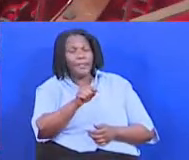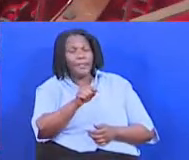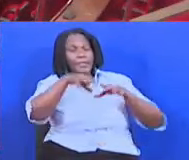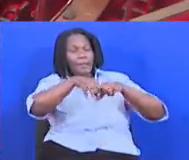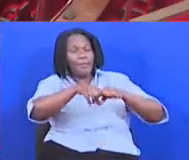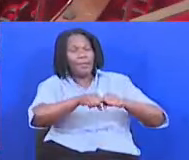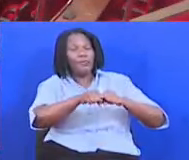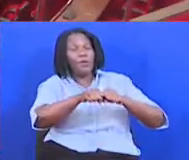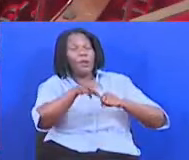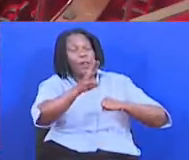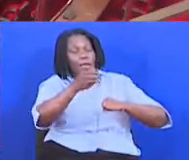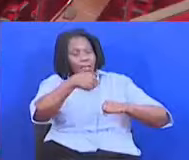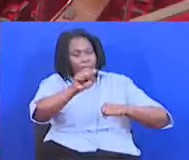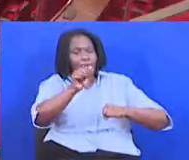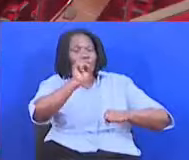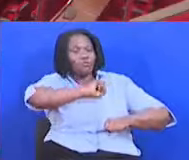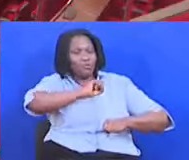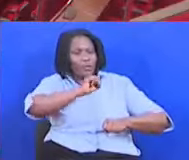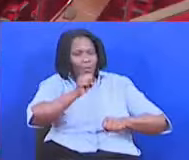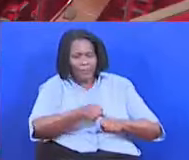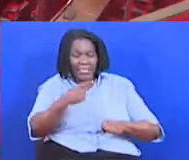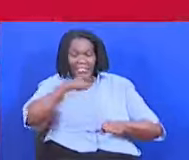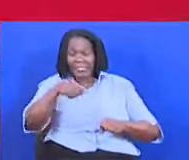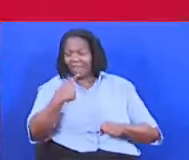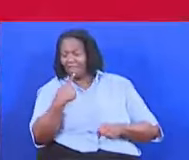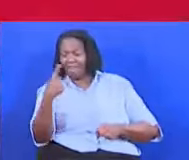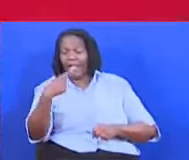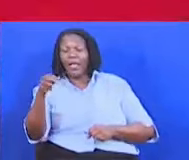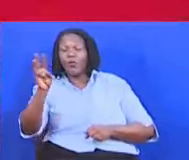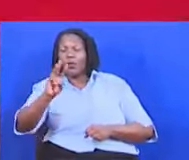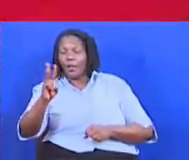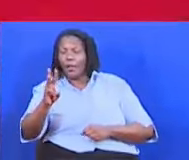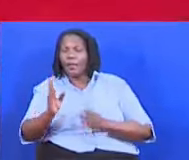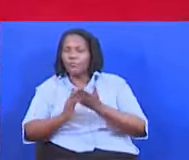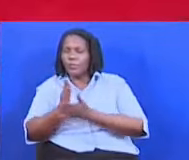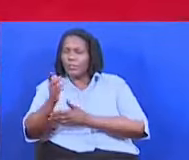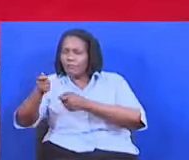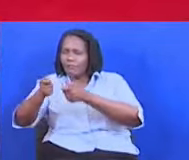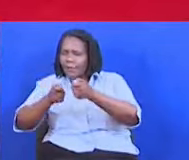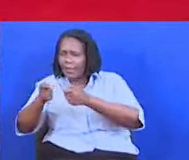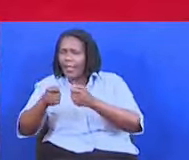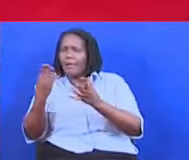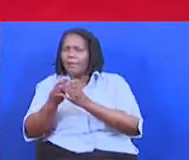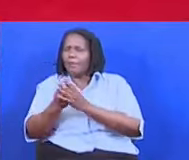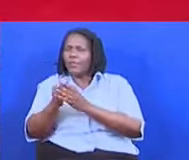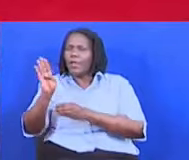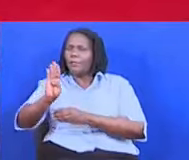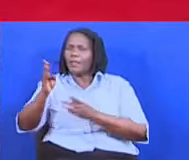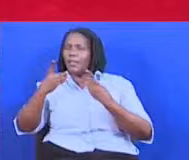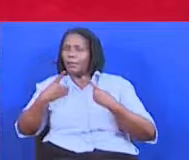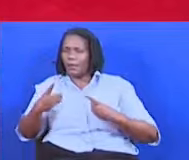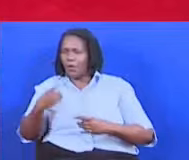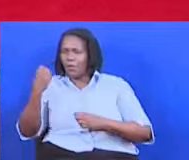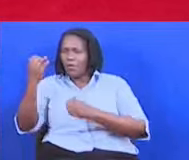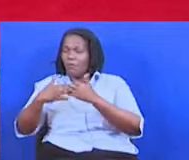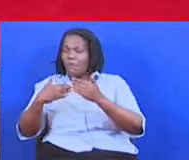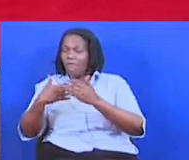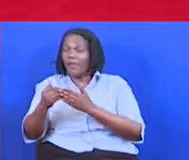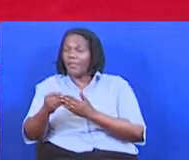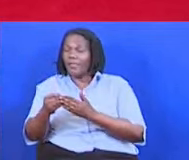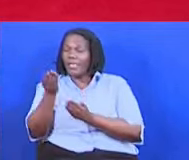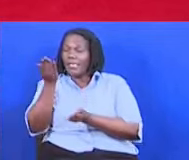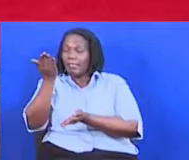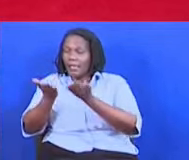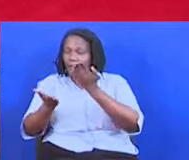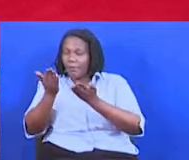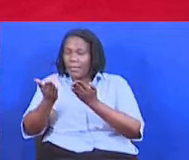na halmashauri, na tulishaelekeza halmashauri kupitia wakurugenzi na management za halmashauri kufanya tathmini na kuweka